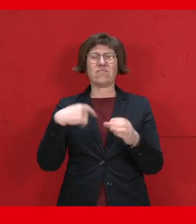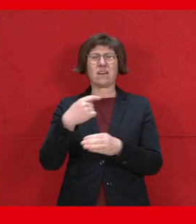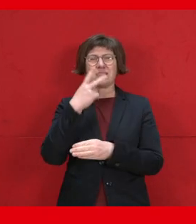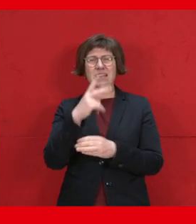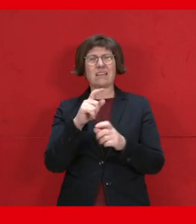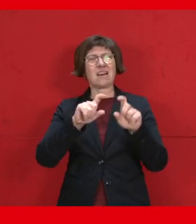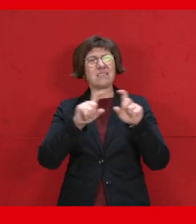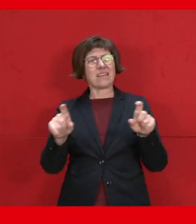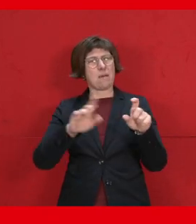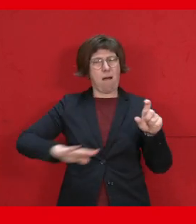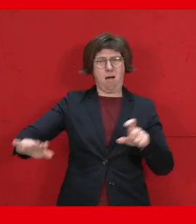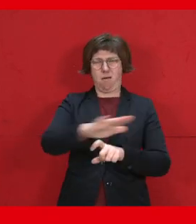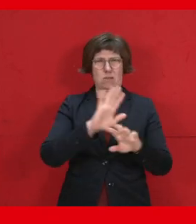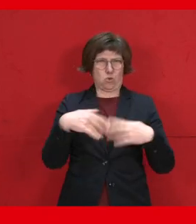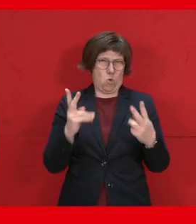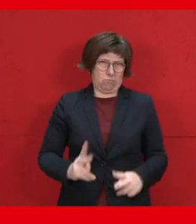Thema unseres Landes.